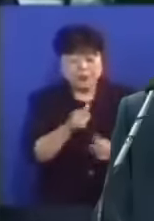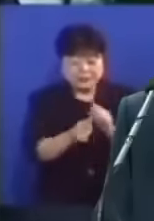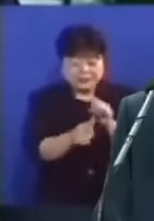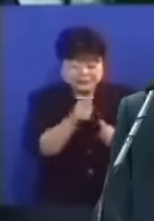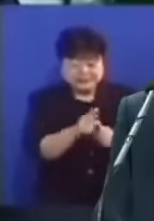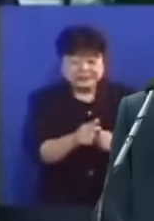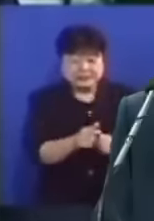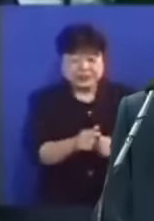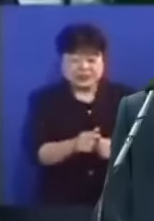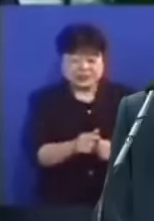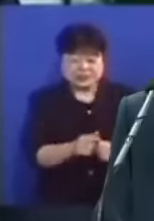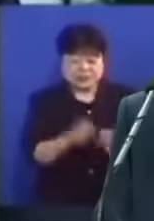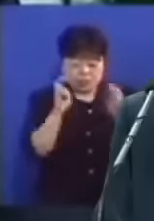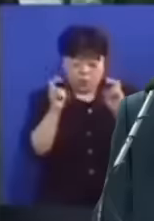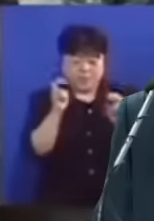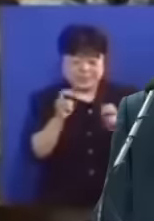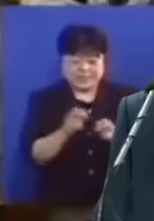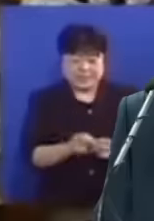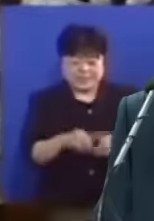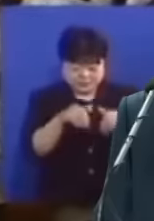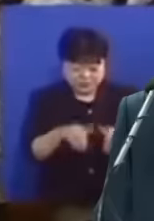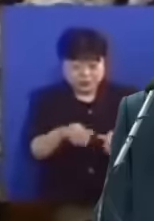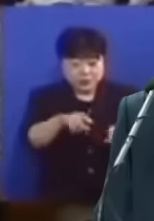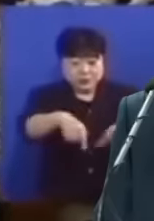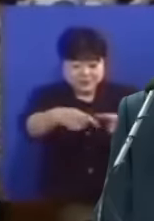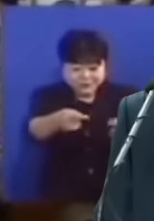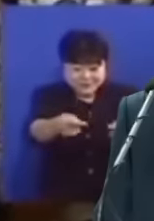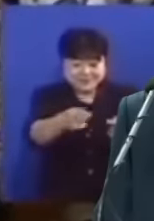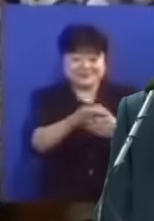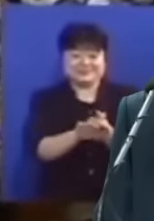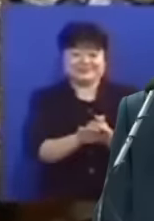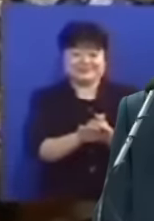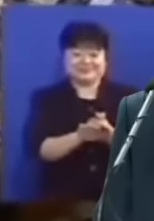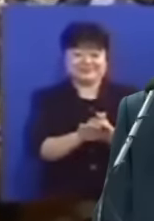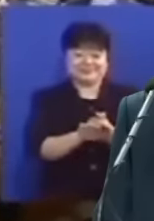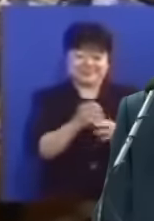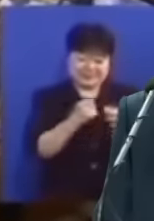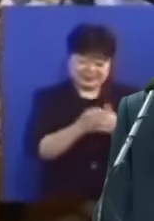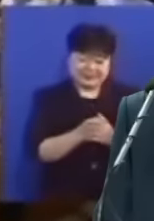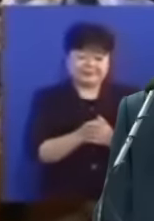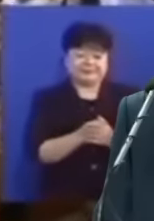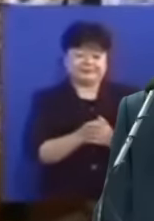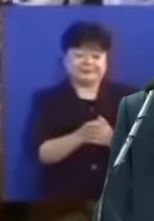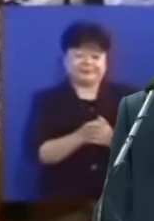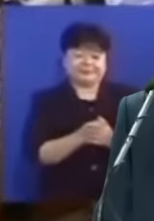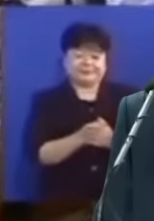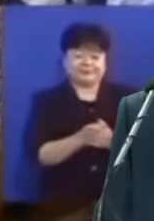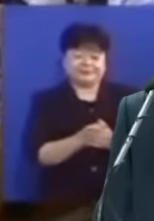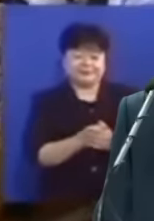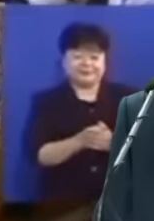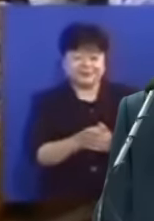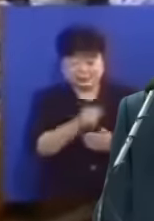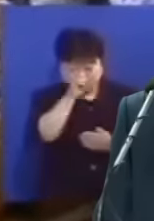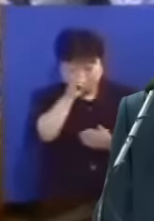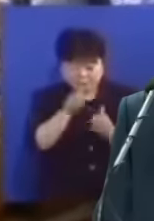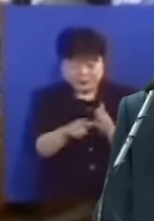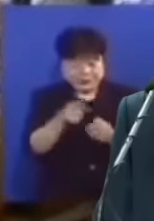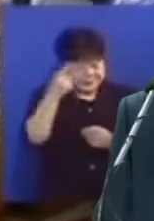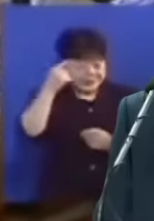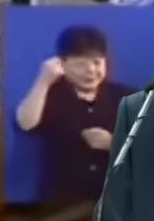증권회사 직원으로 채용이 되었었습니다. 그래서 그는 이것이 인생의 기회로